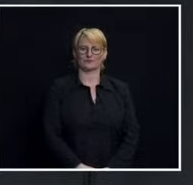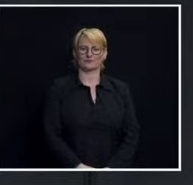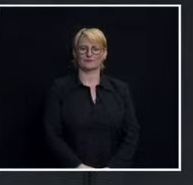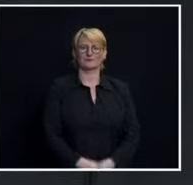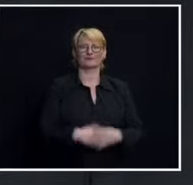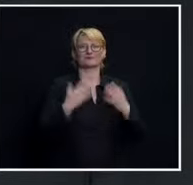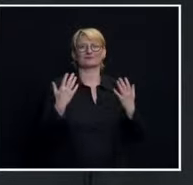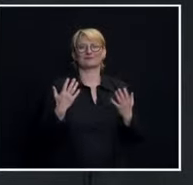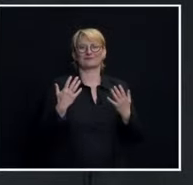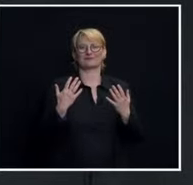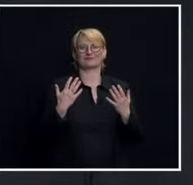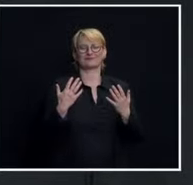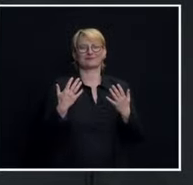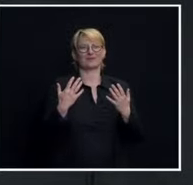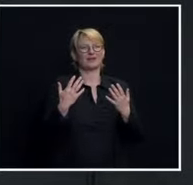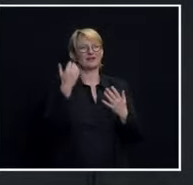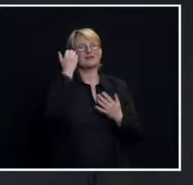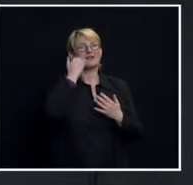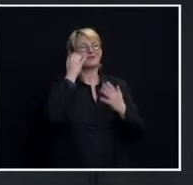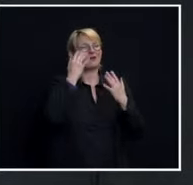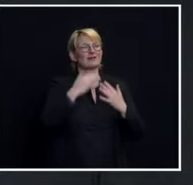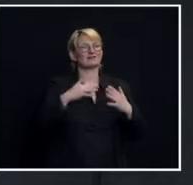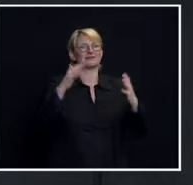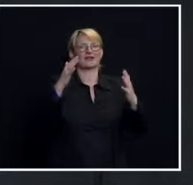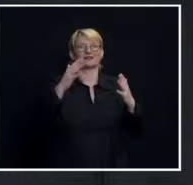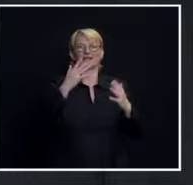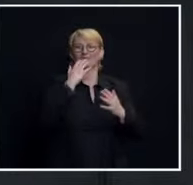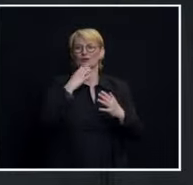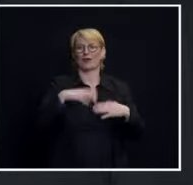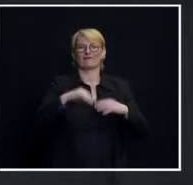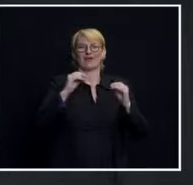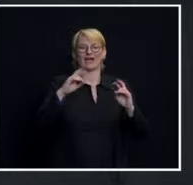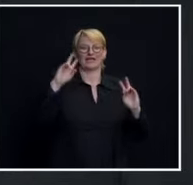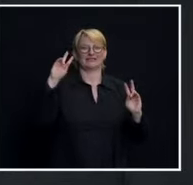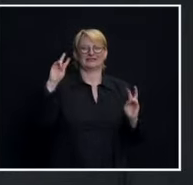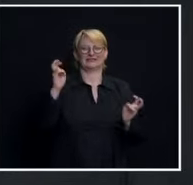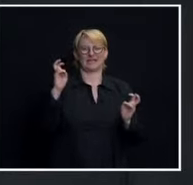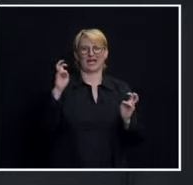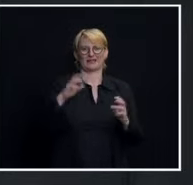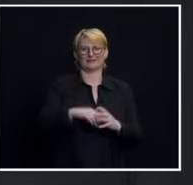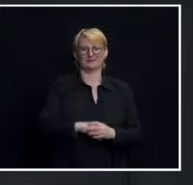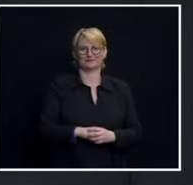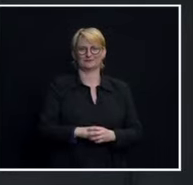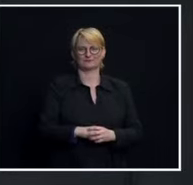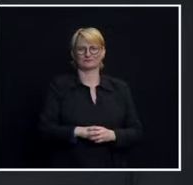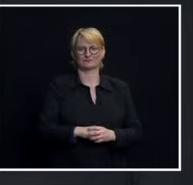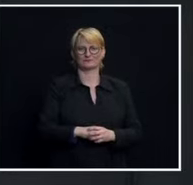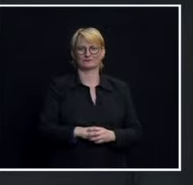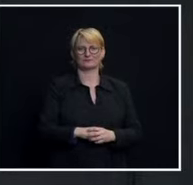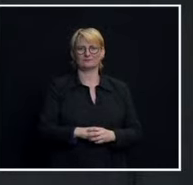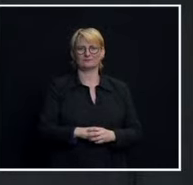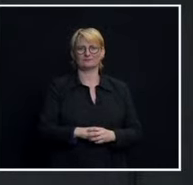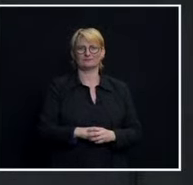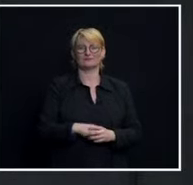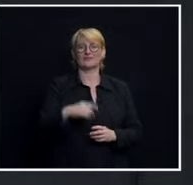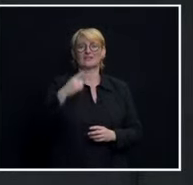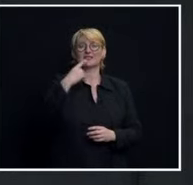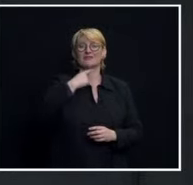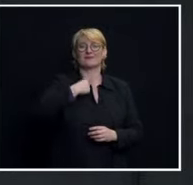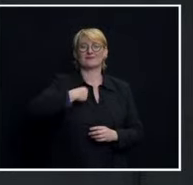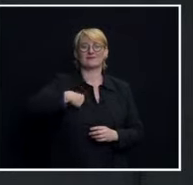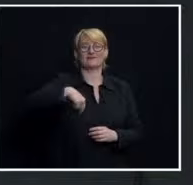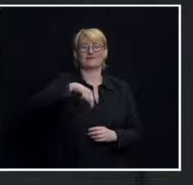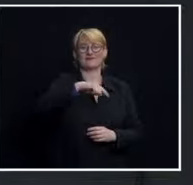Ich beginne, liebe Anwesende, mit einem Zitat. Wir werden immer an euch denken, es